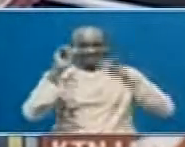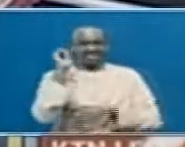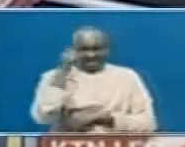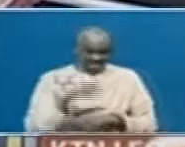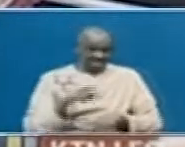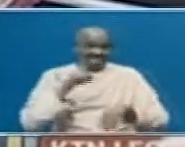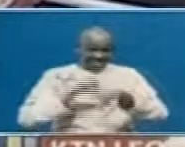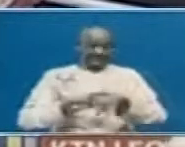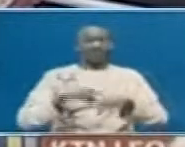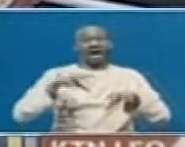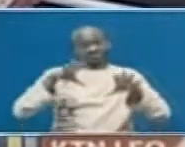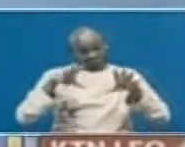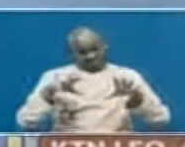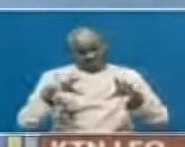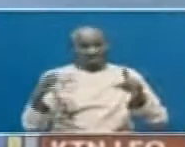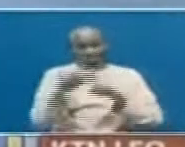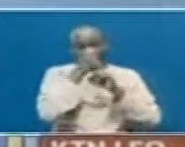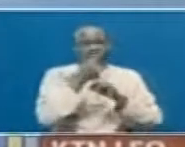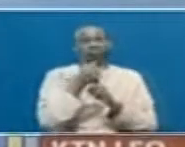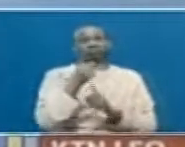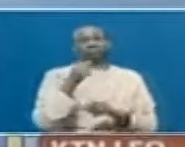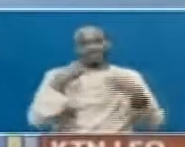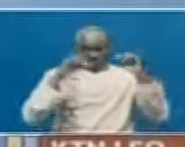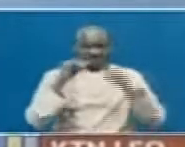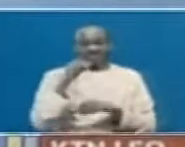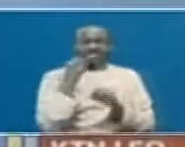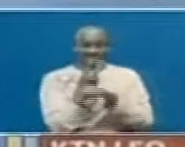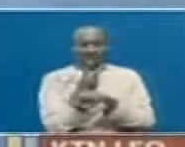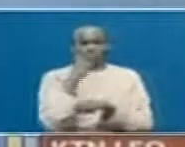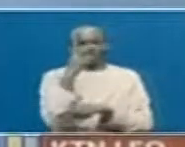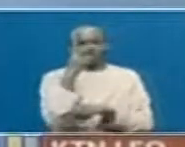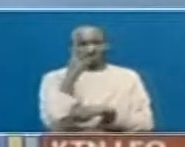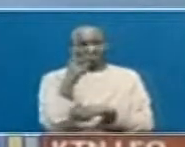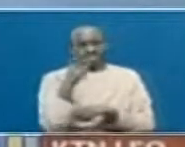tangu tunyakue uhuru katika mwezi wa Disemba mwaka